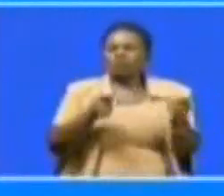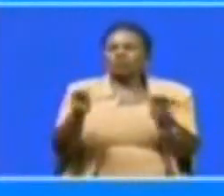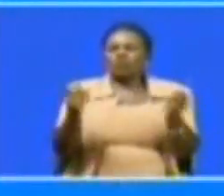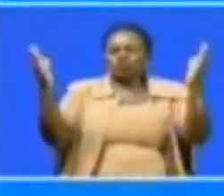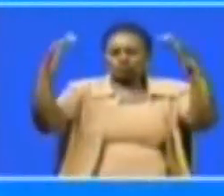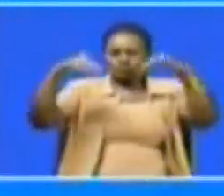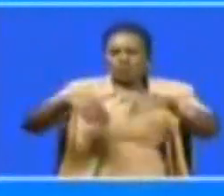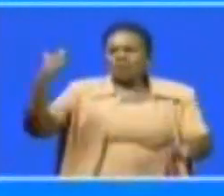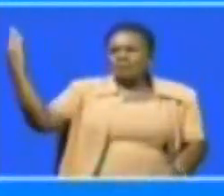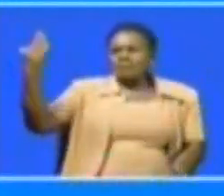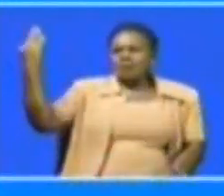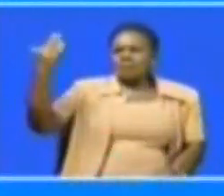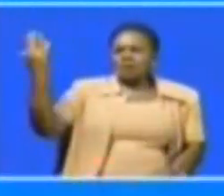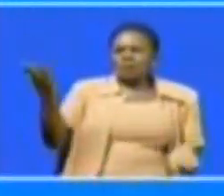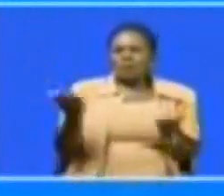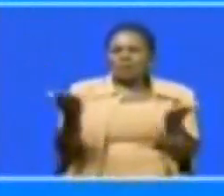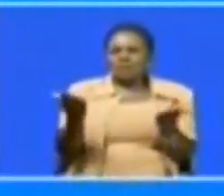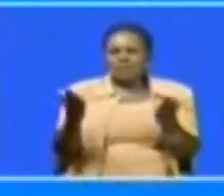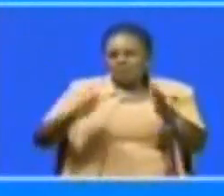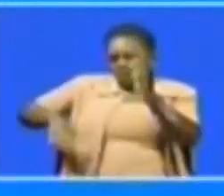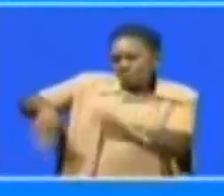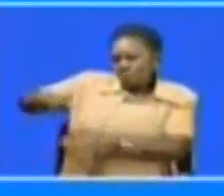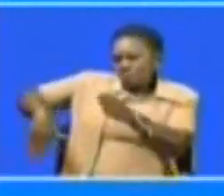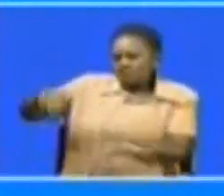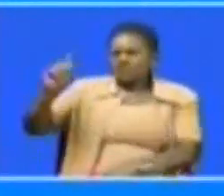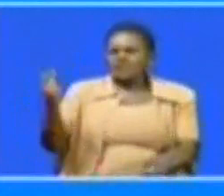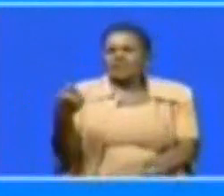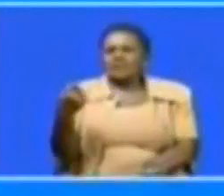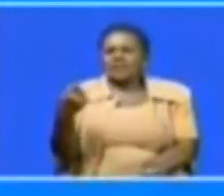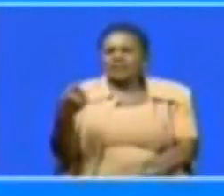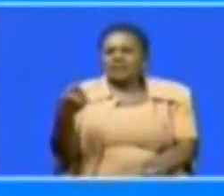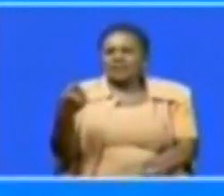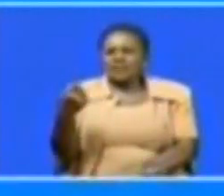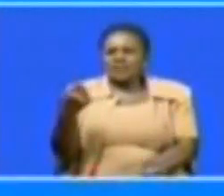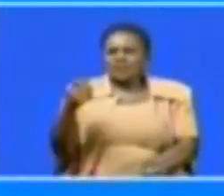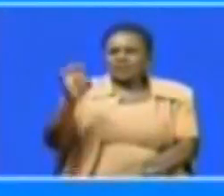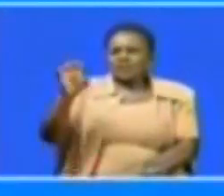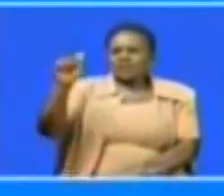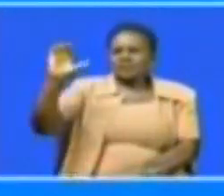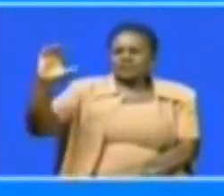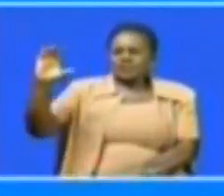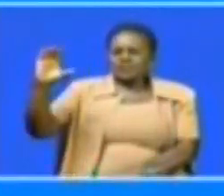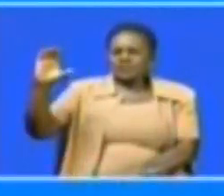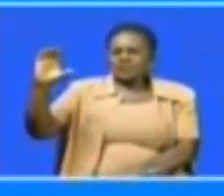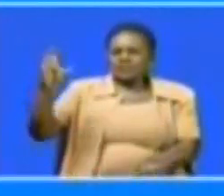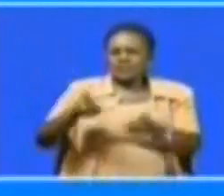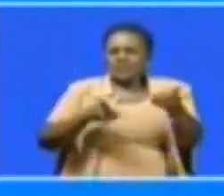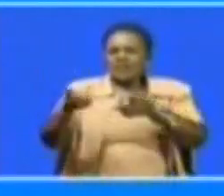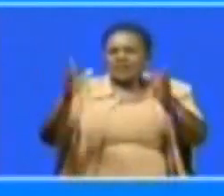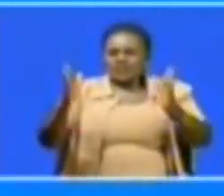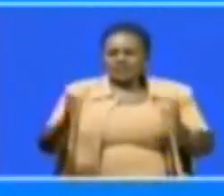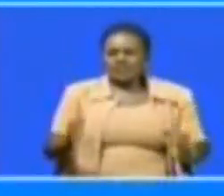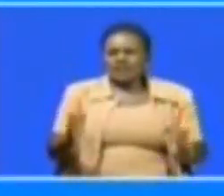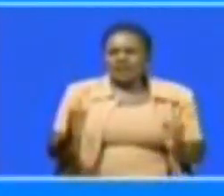nchini. Wakihutubia wajumbe katika ukumbi wa Bomas of Kenya, mkurugenzi mkuu wa tume ya kupambana na ufisadi nchini EACC Twalib